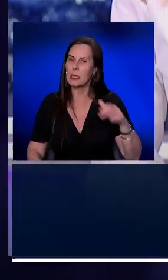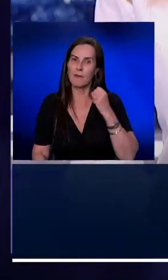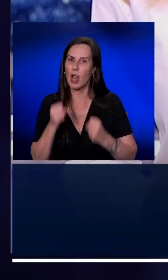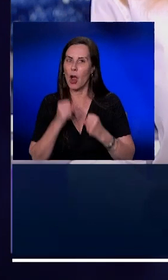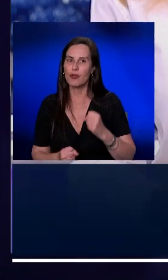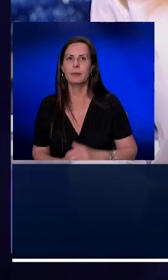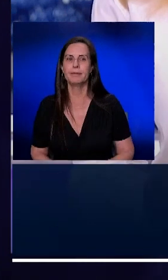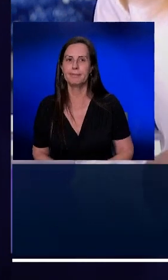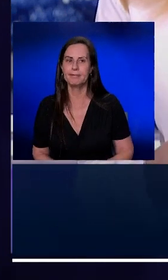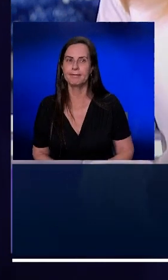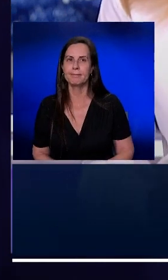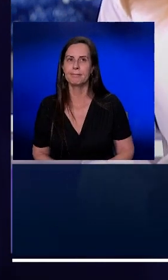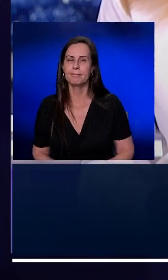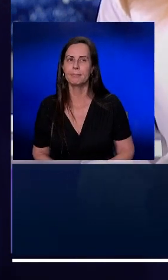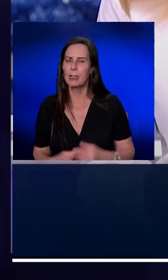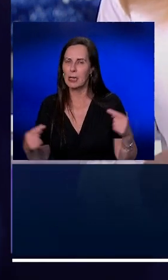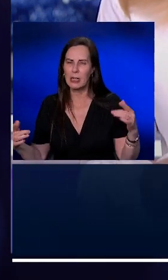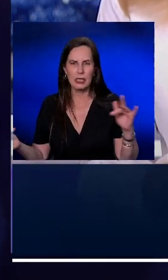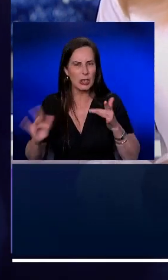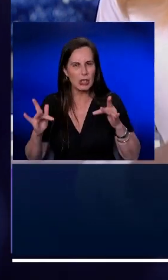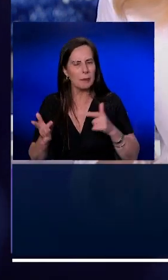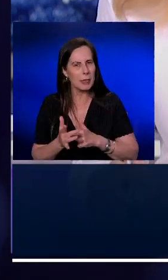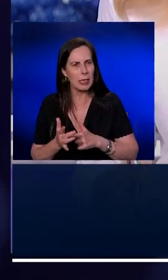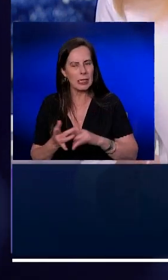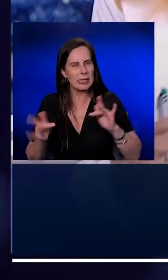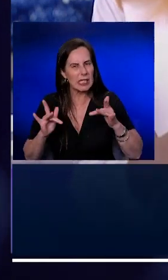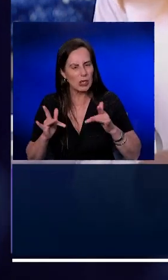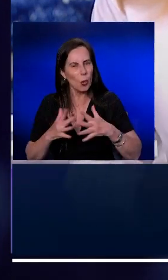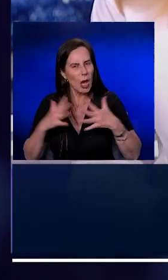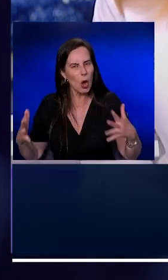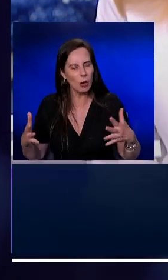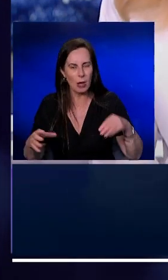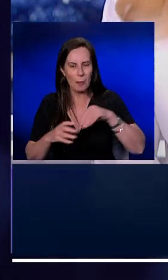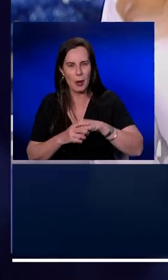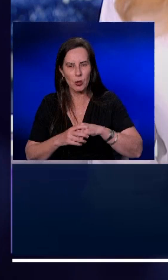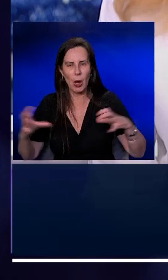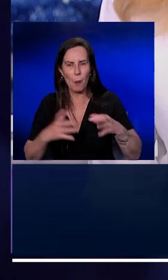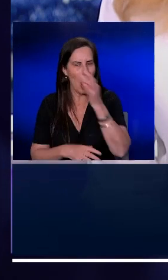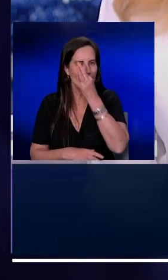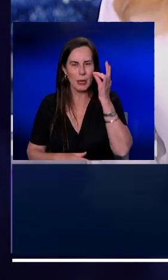איציק זוארץ כתבנו בדרום, והקטטה הזאת, איציק, היא חלק מסכסוך רחב בתוך המול הבדואית.